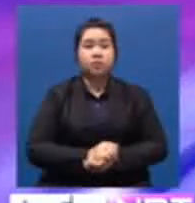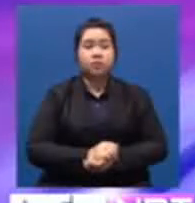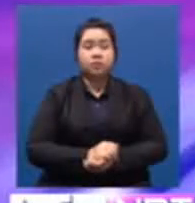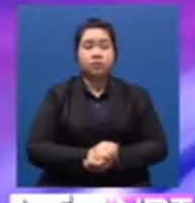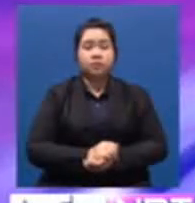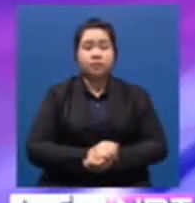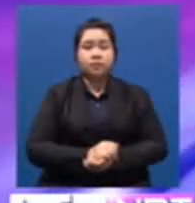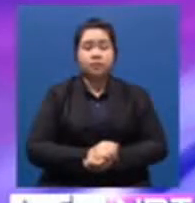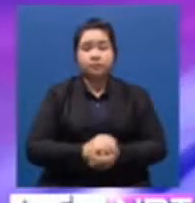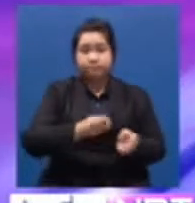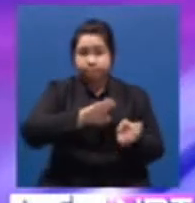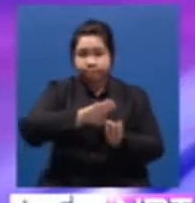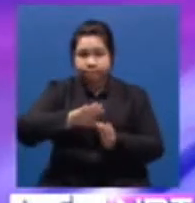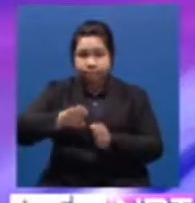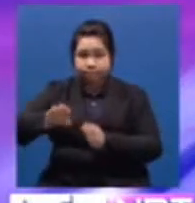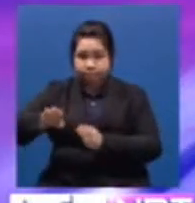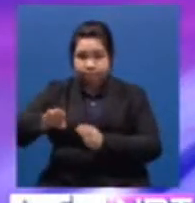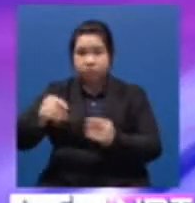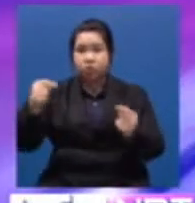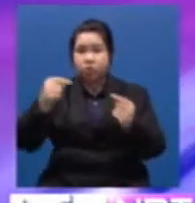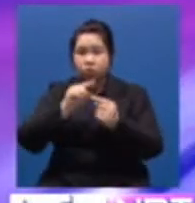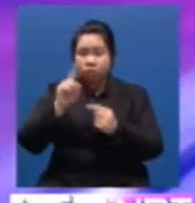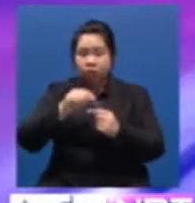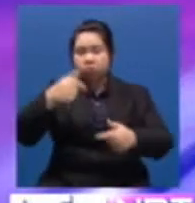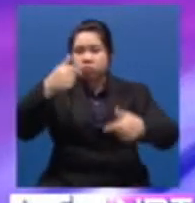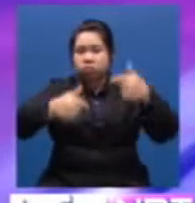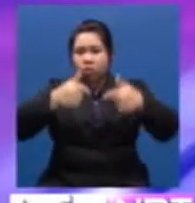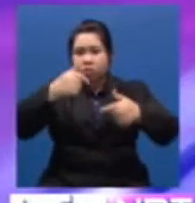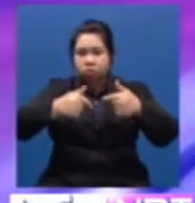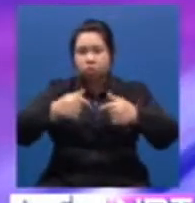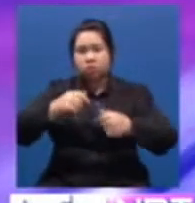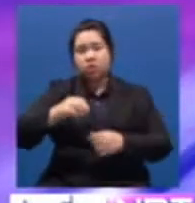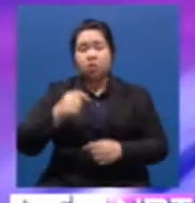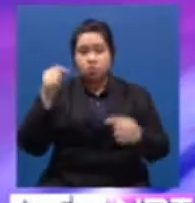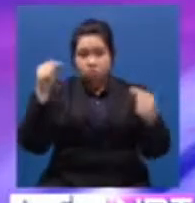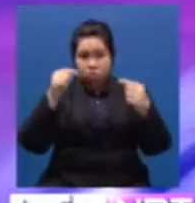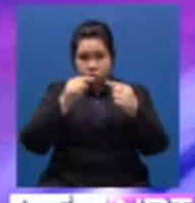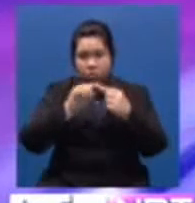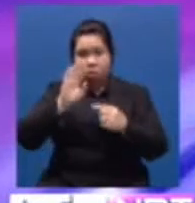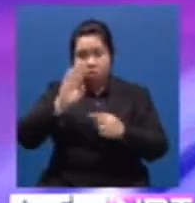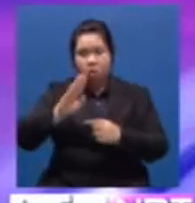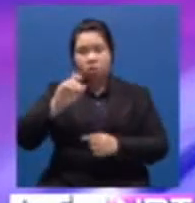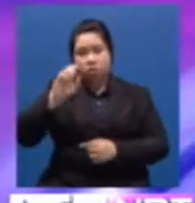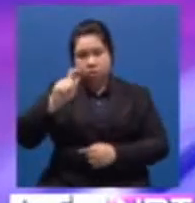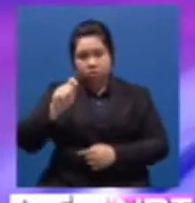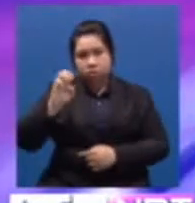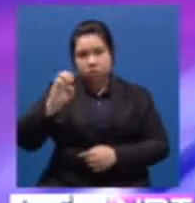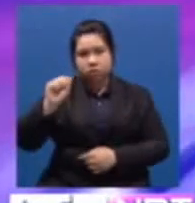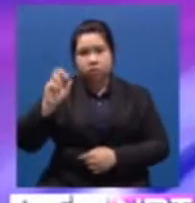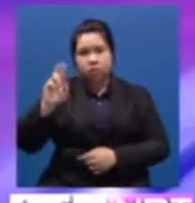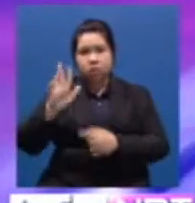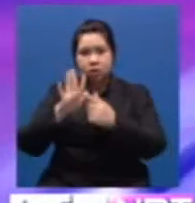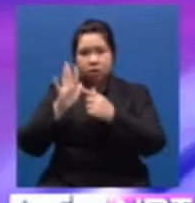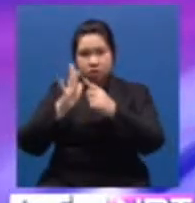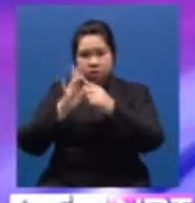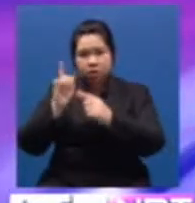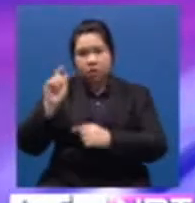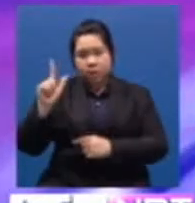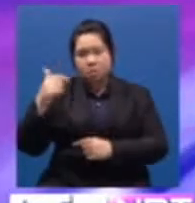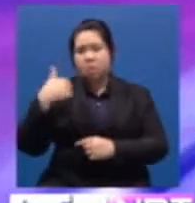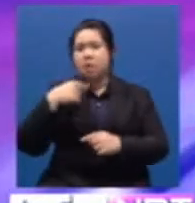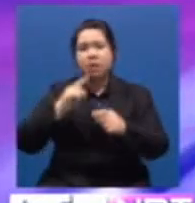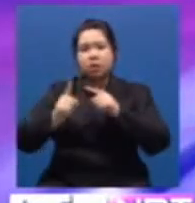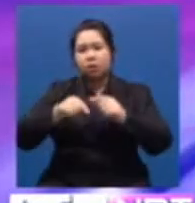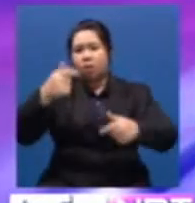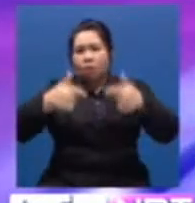มาต่อที่สถานการณ์สู้รบในฉนวนกาซาระหว่างอิสราเอลกับปาเลสไตน์ที่ยังคงปะทะกันอย่างต่อเนื่องล่าสุด